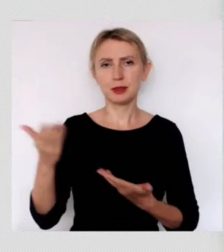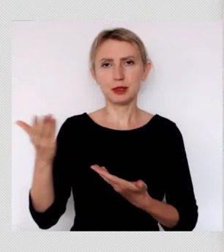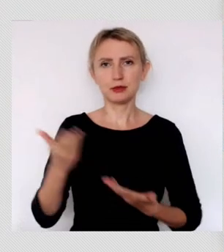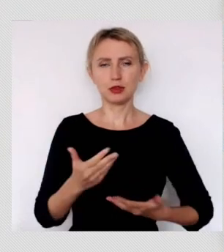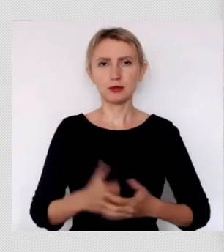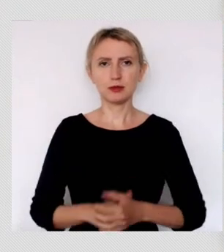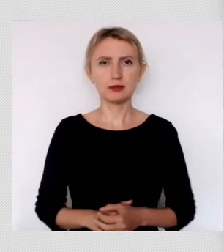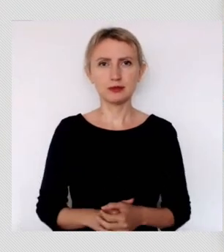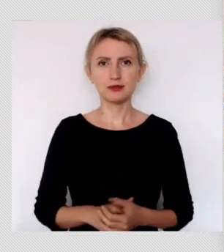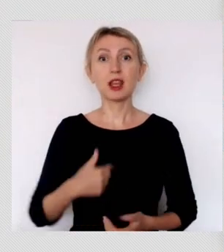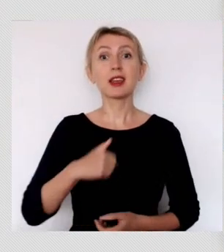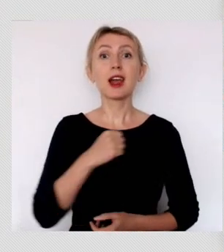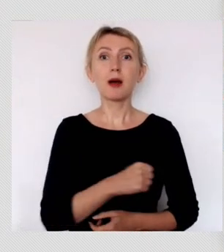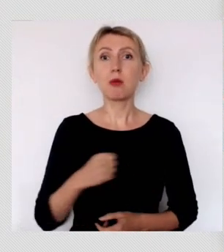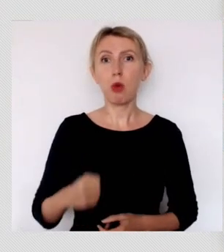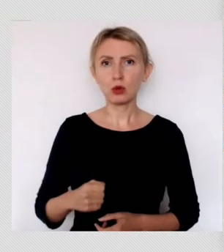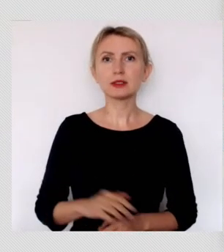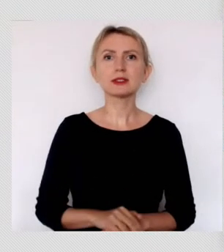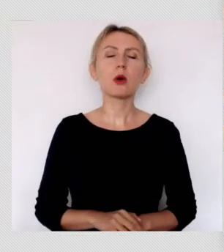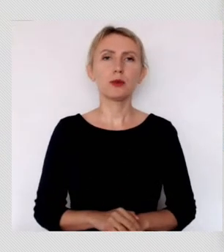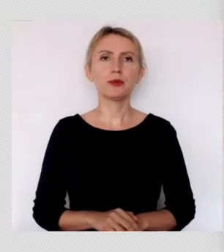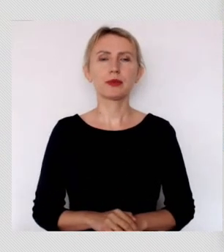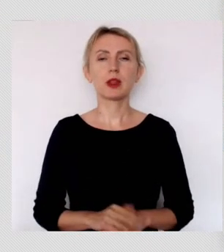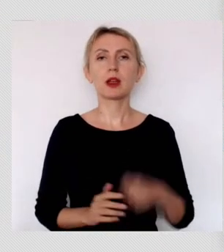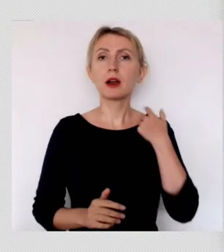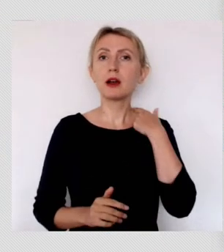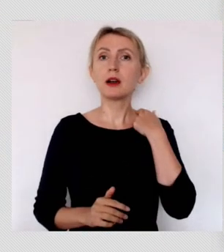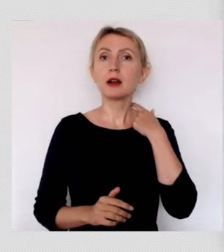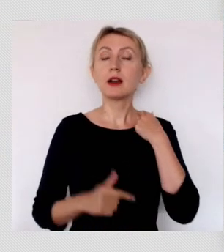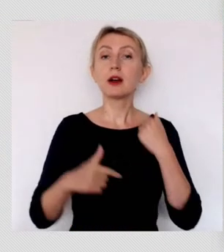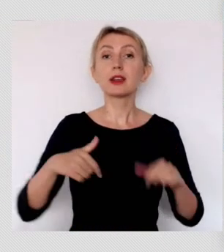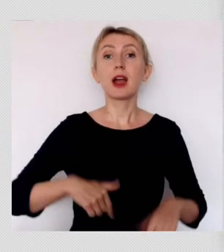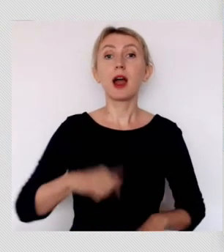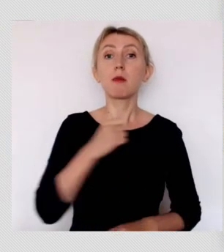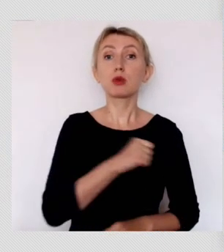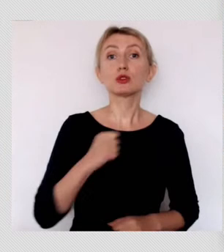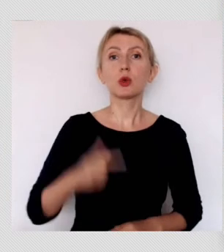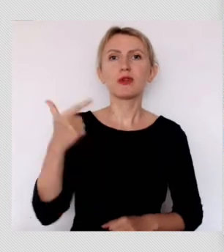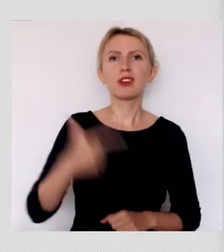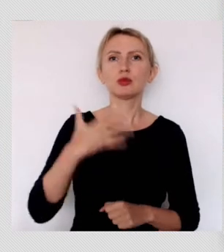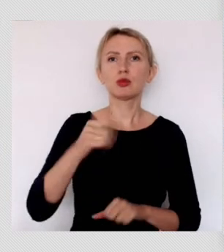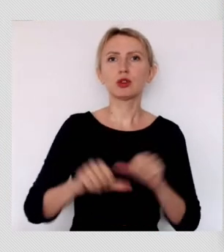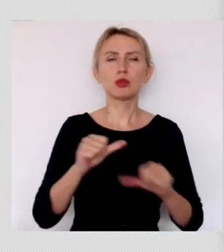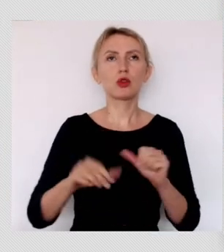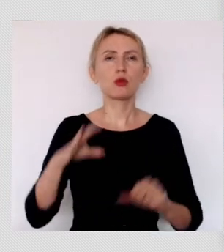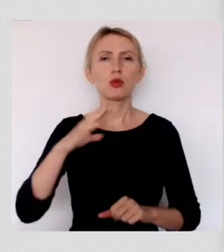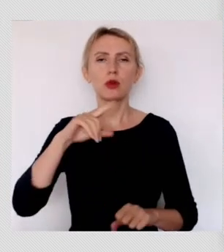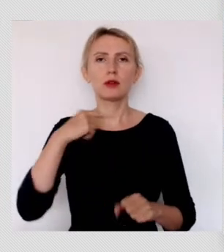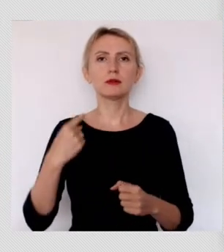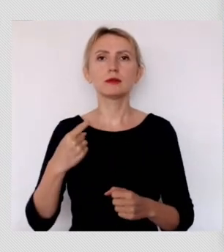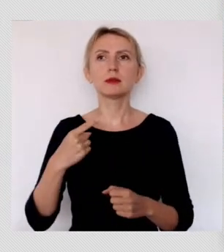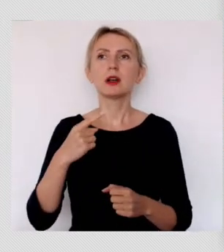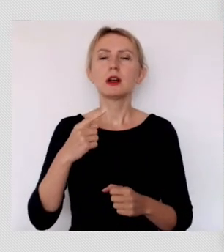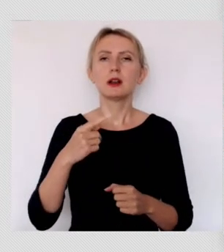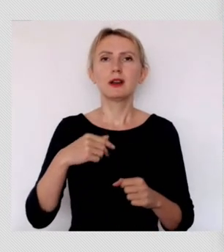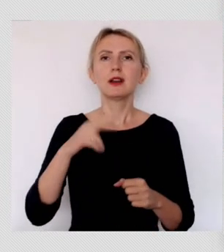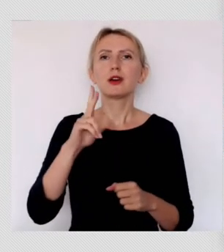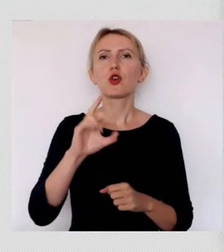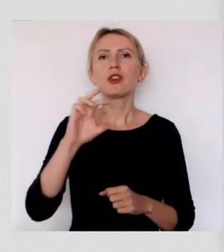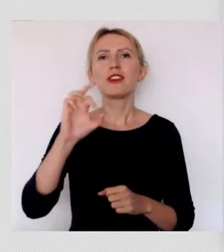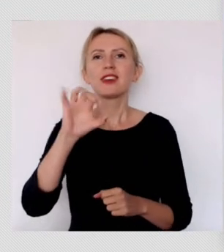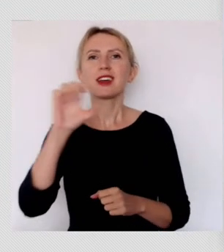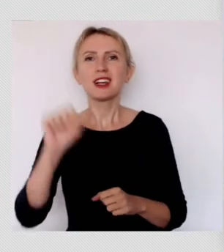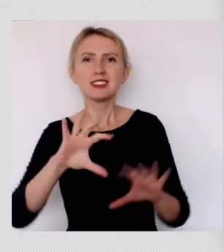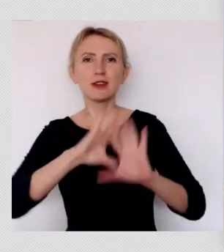Jako poseł bardziej może, bo jako poseł w 2005 roku zostałem namówiony do podjęcia próby kodyfikacji wszystkich ordynacji